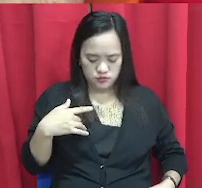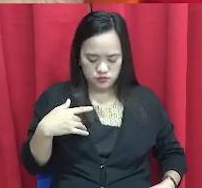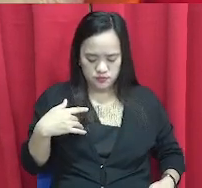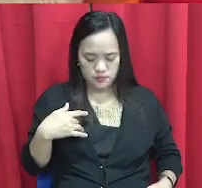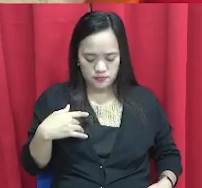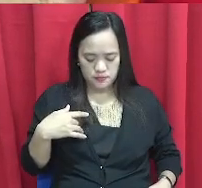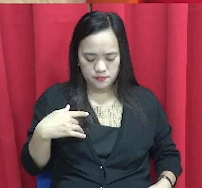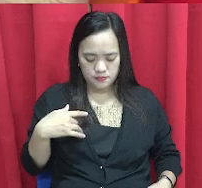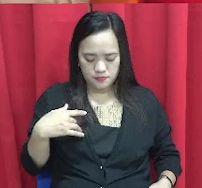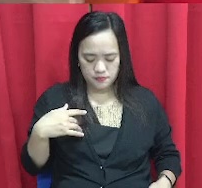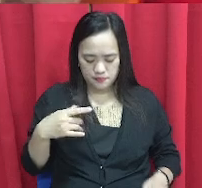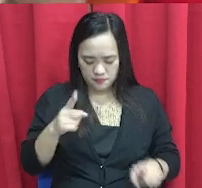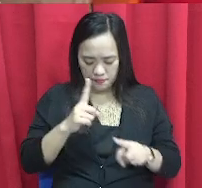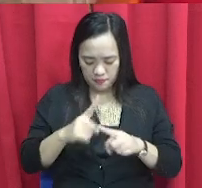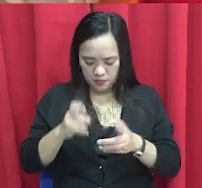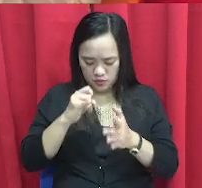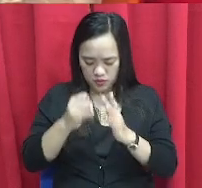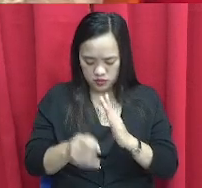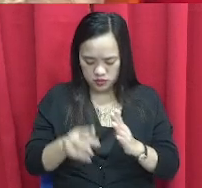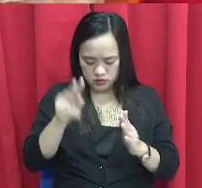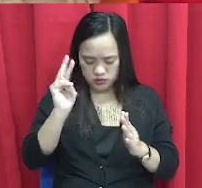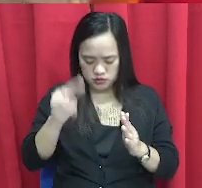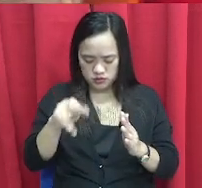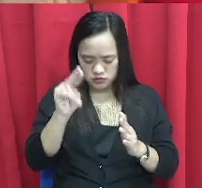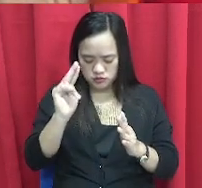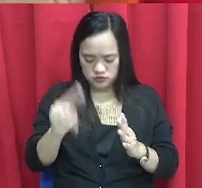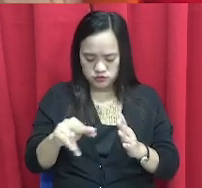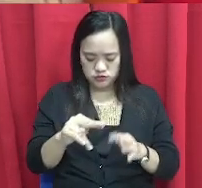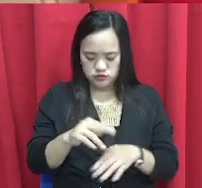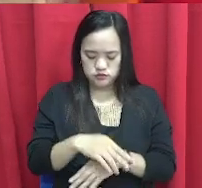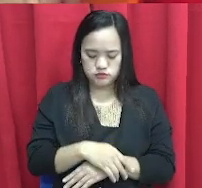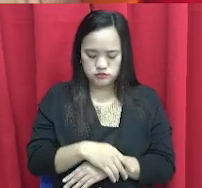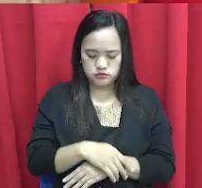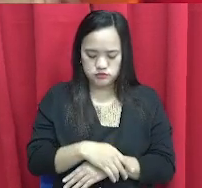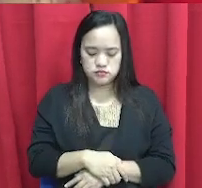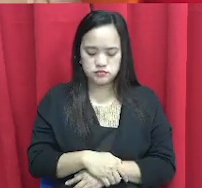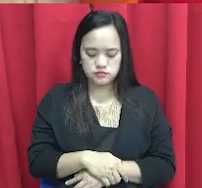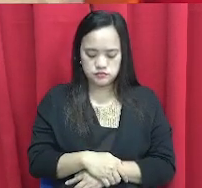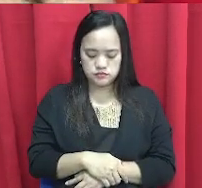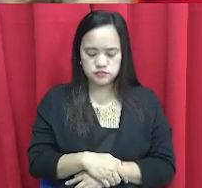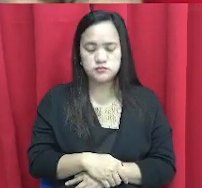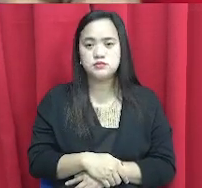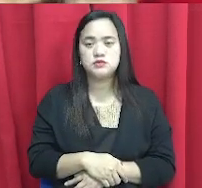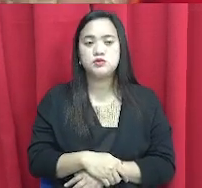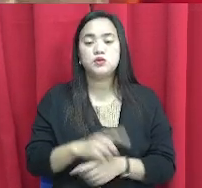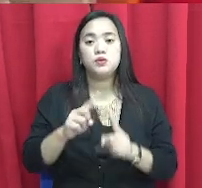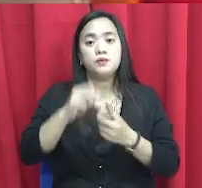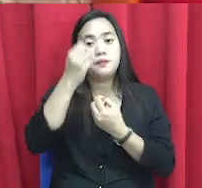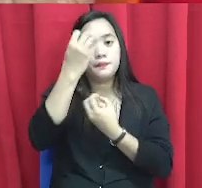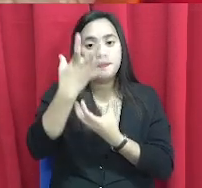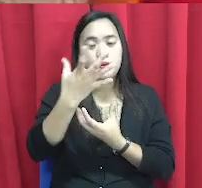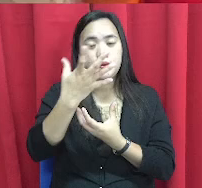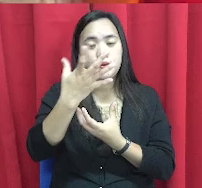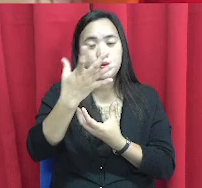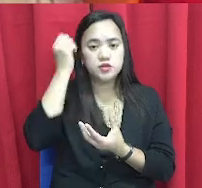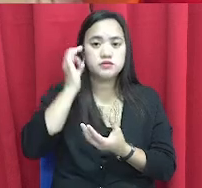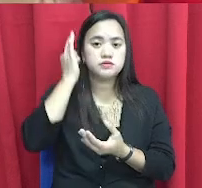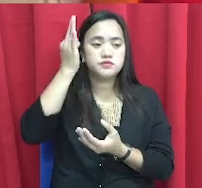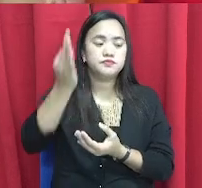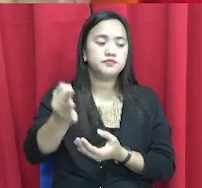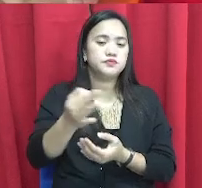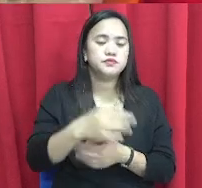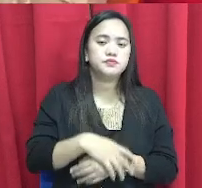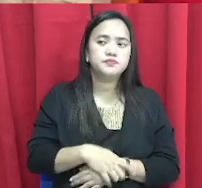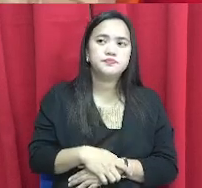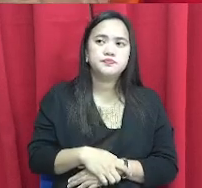kailangan mo pa rin ng salita ng Diyos at kailangan mo pa ring sumunod sa Diyos kasi balang araw yung hirap na na-accomplish mo